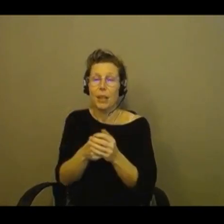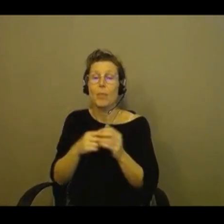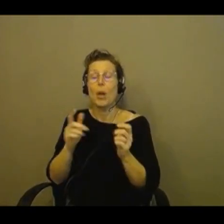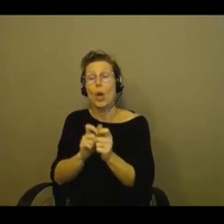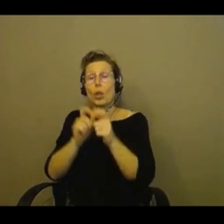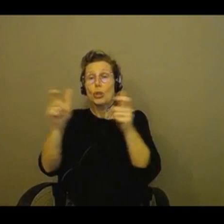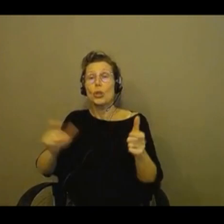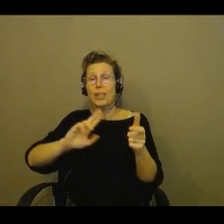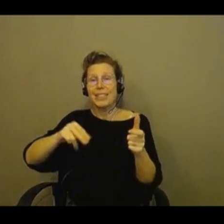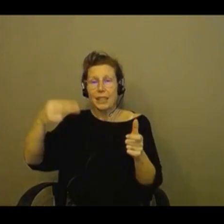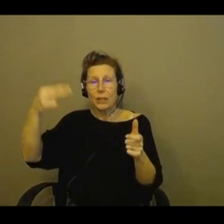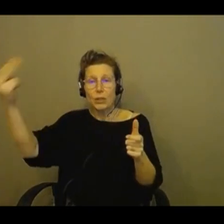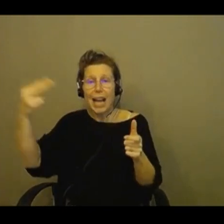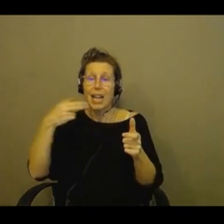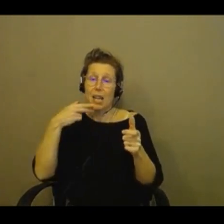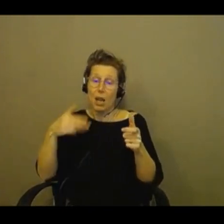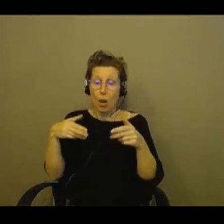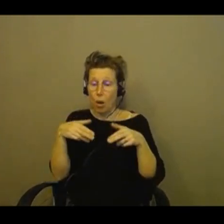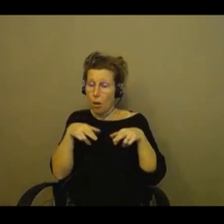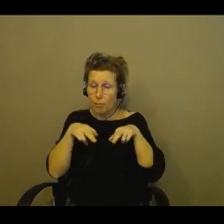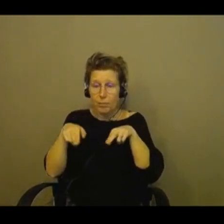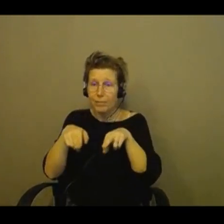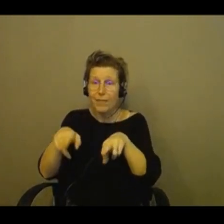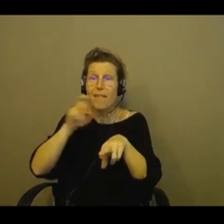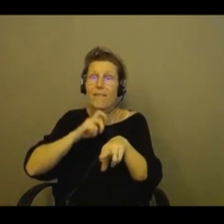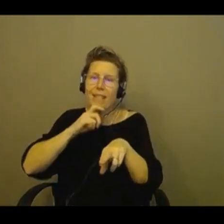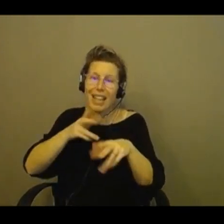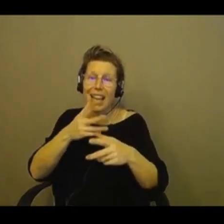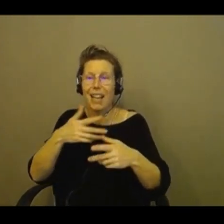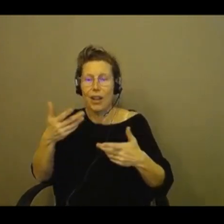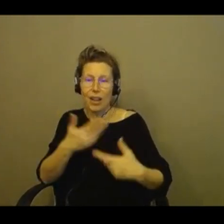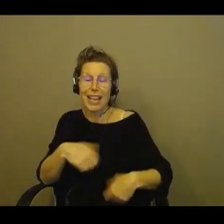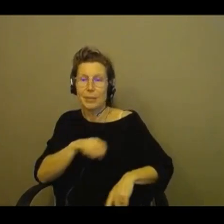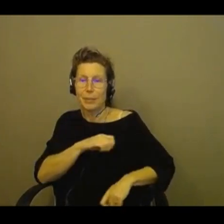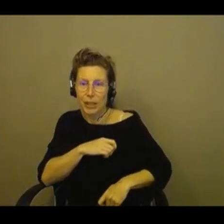100% publique, dont la présence en France remonte à plus de 50 ans,